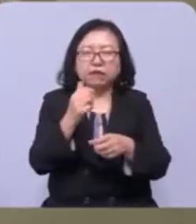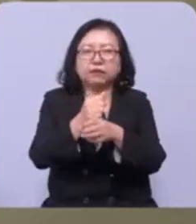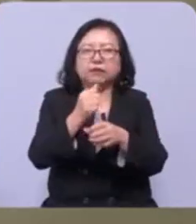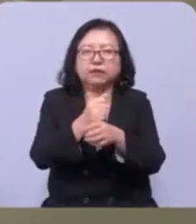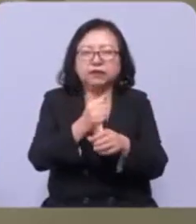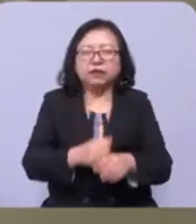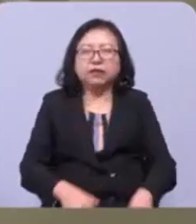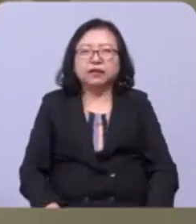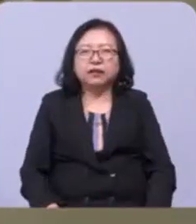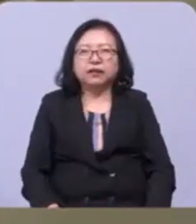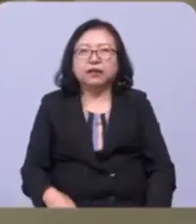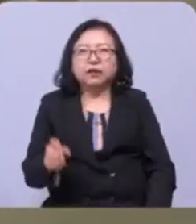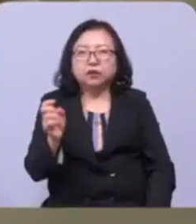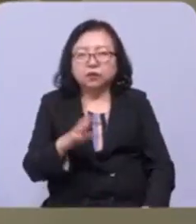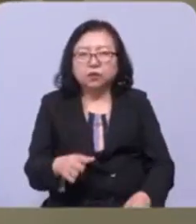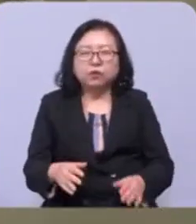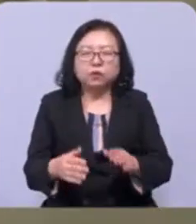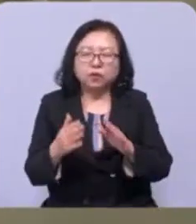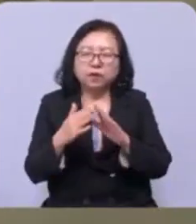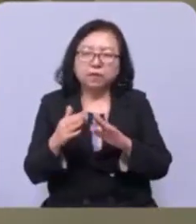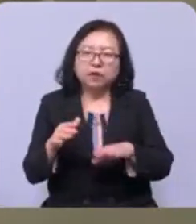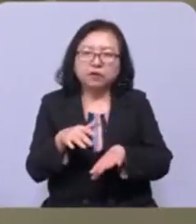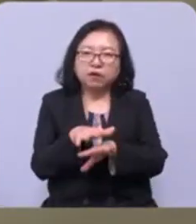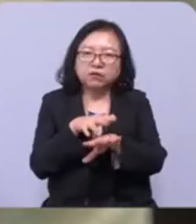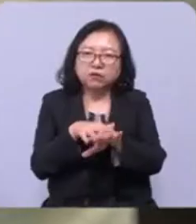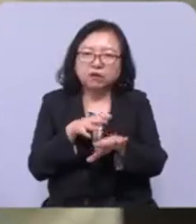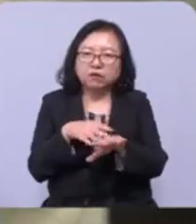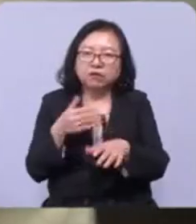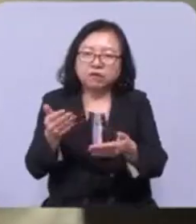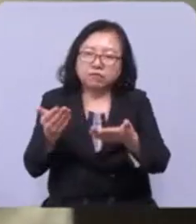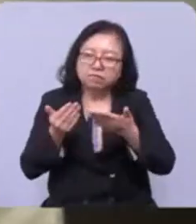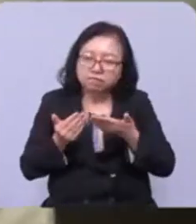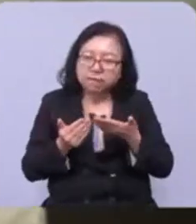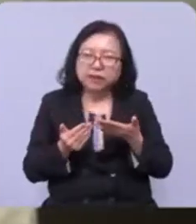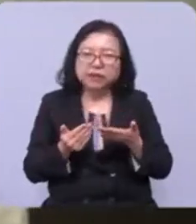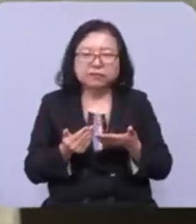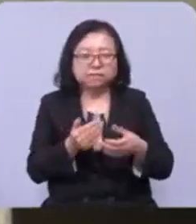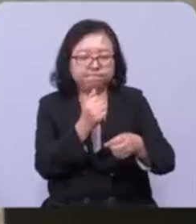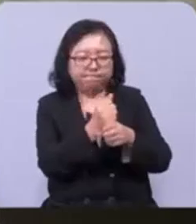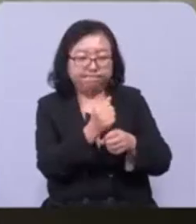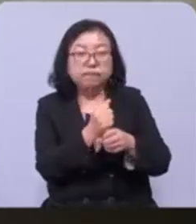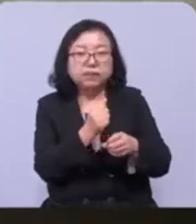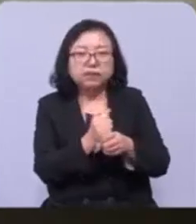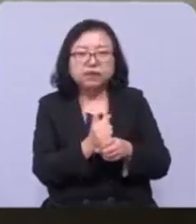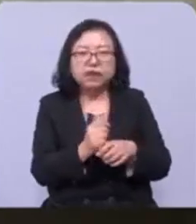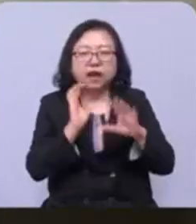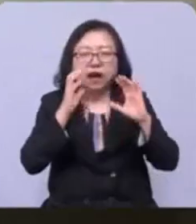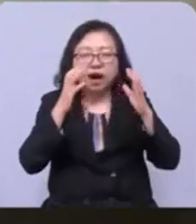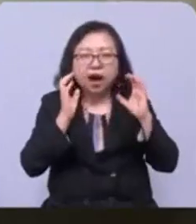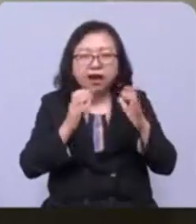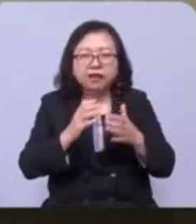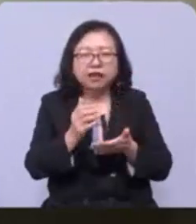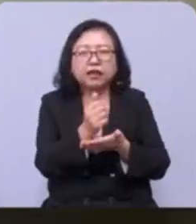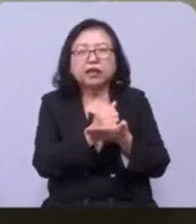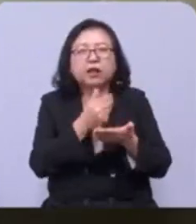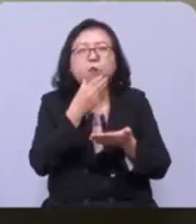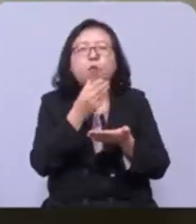마을 한 백가구에서 옷감을 얻어 지은 저고리에는 갓난아이의 무탈을 바라는 마음이 깃들었습니다.